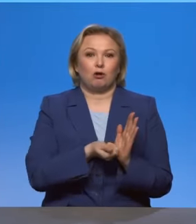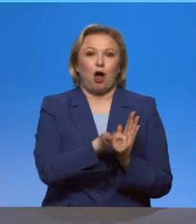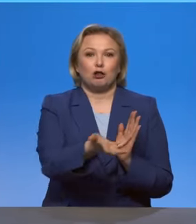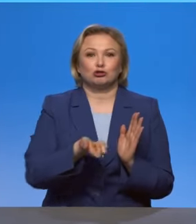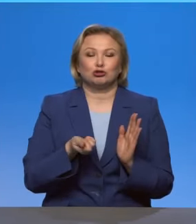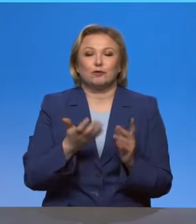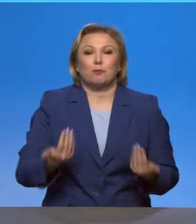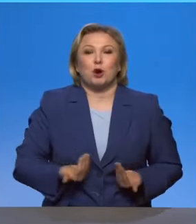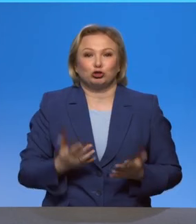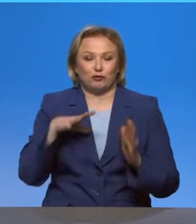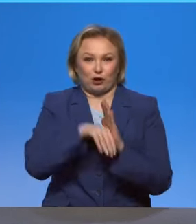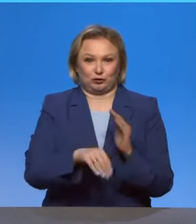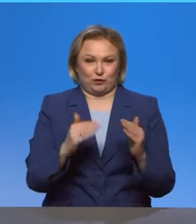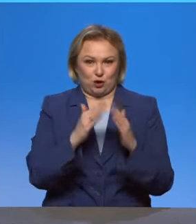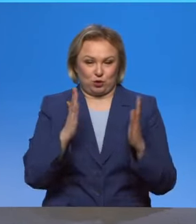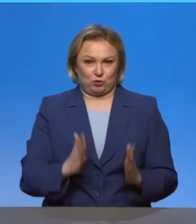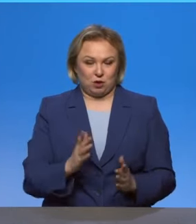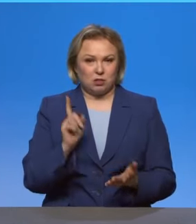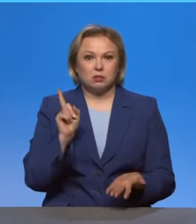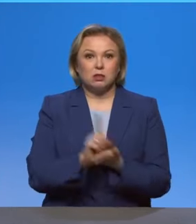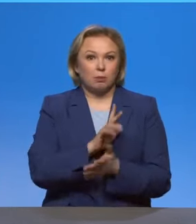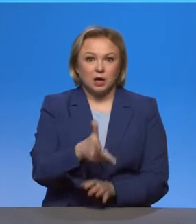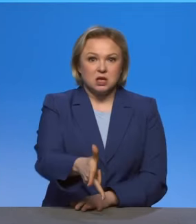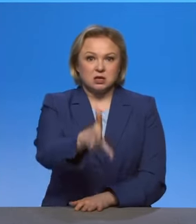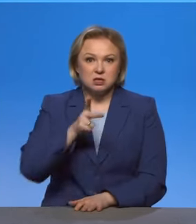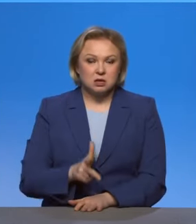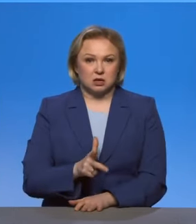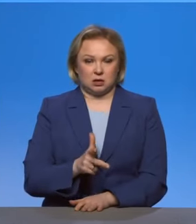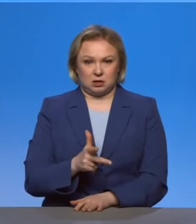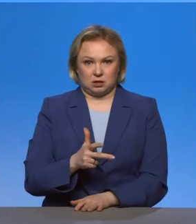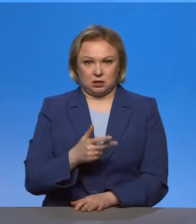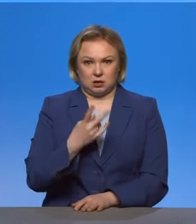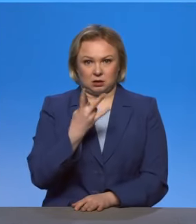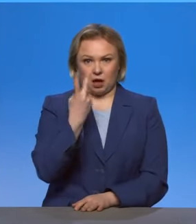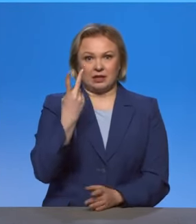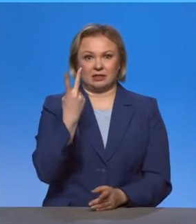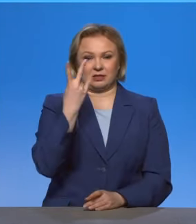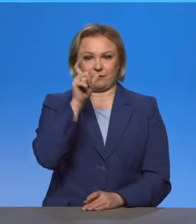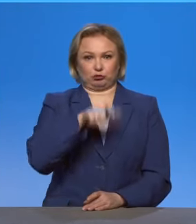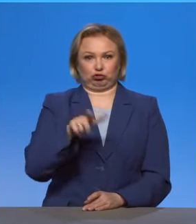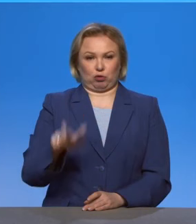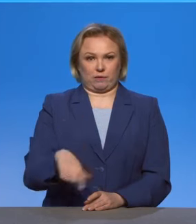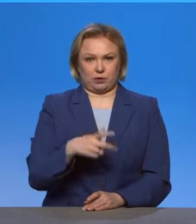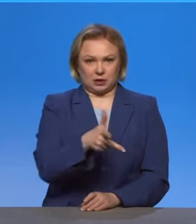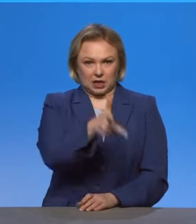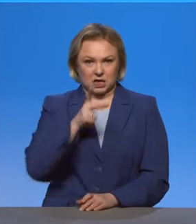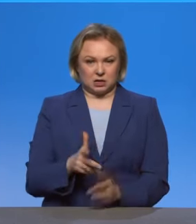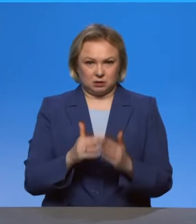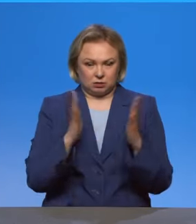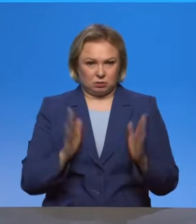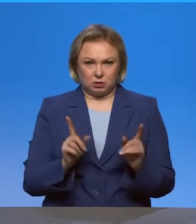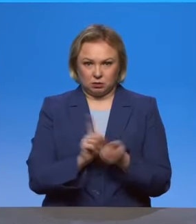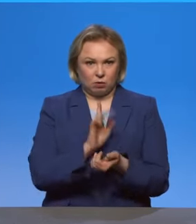проживающих в нем людей. Не обязательно строить 3 этажа, если у нас 2 человека. Вот. И это все